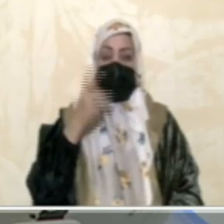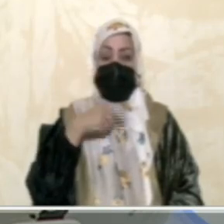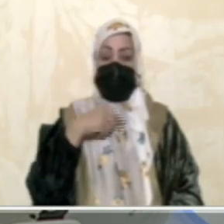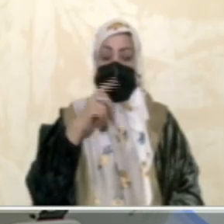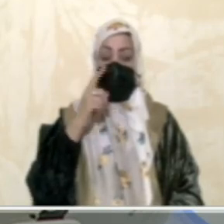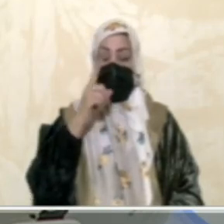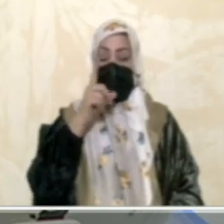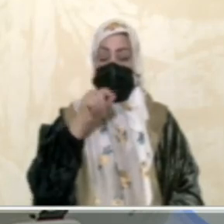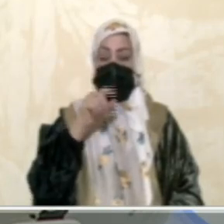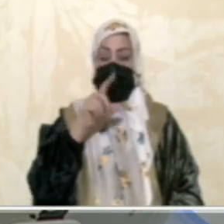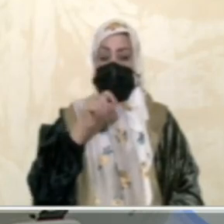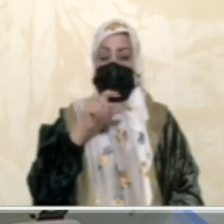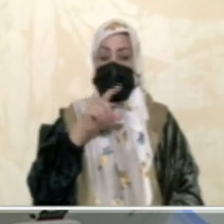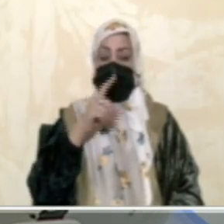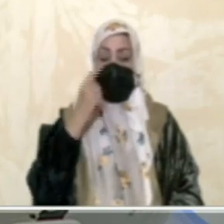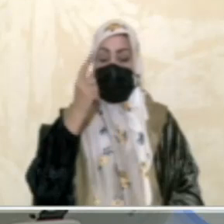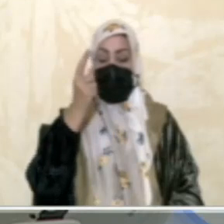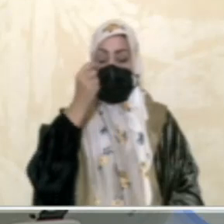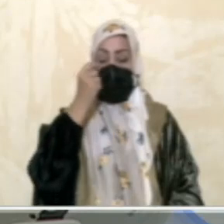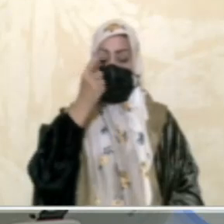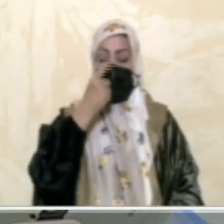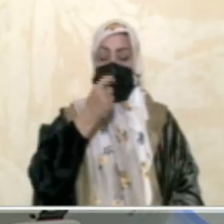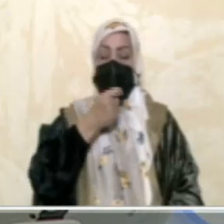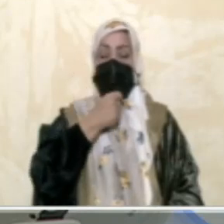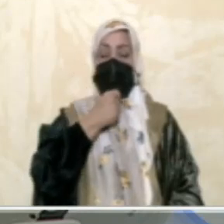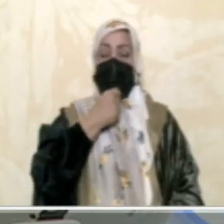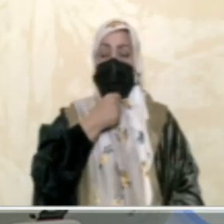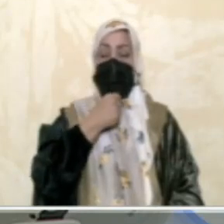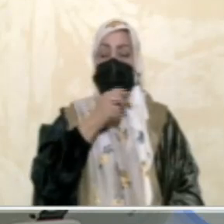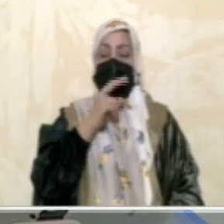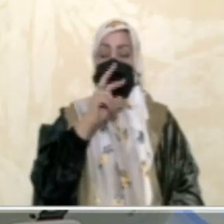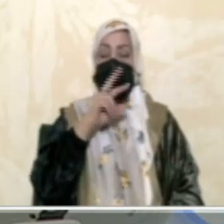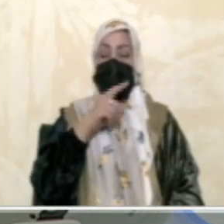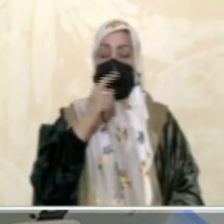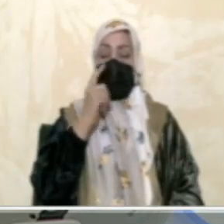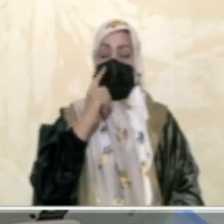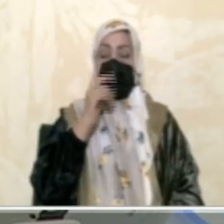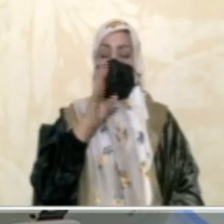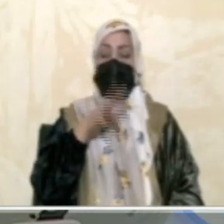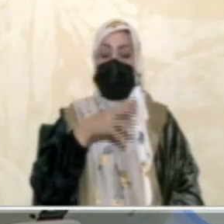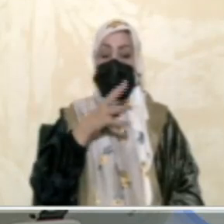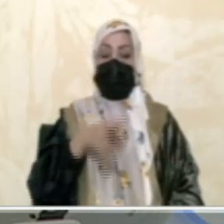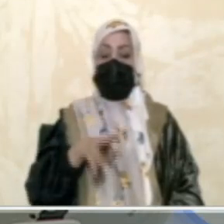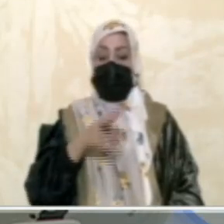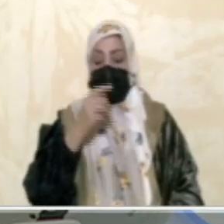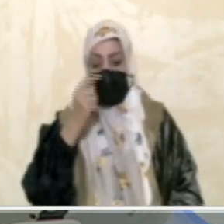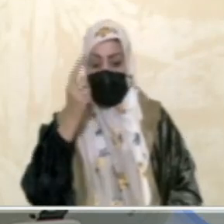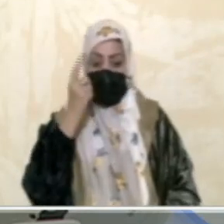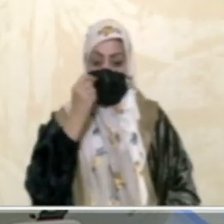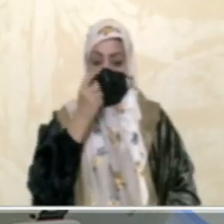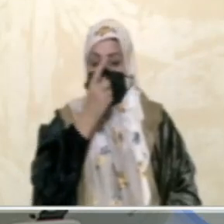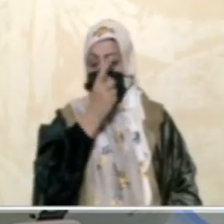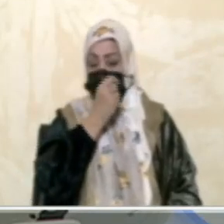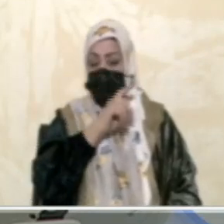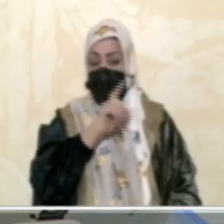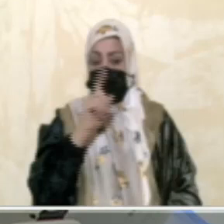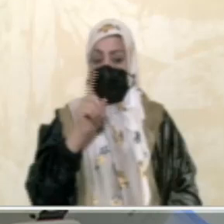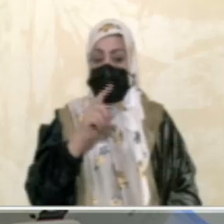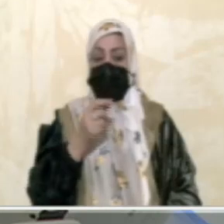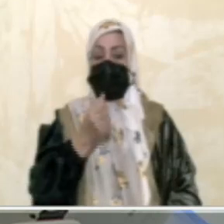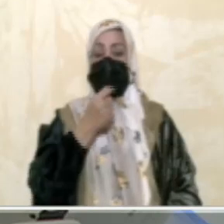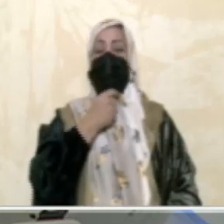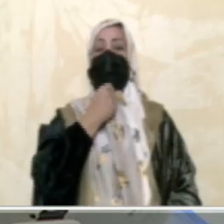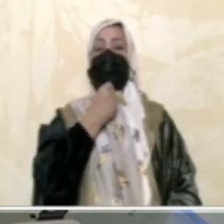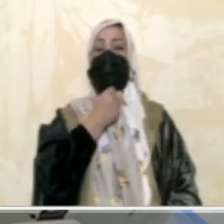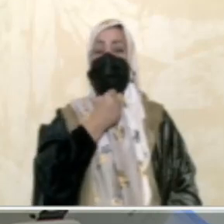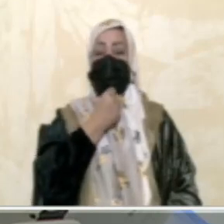الحلق قالوا ما وضع فيها فوجد طعمه في الحلق فانه يكون